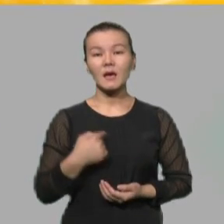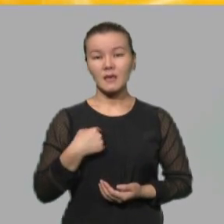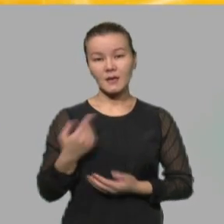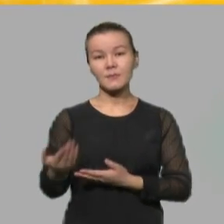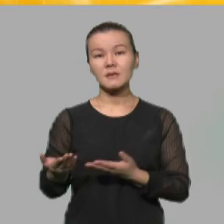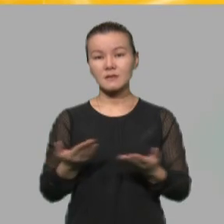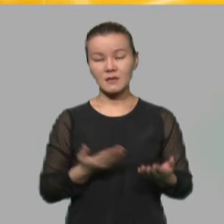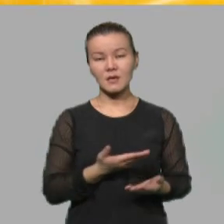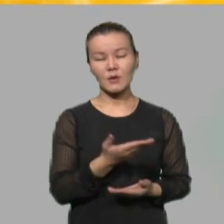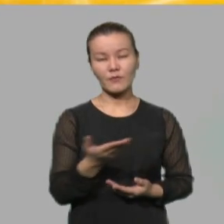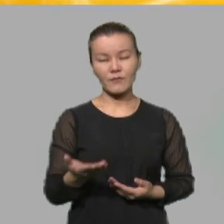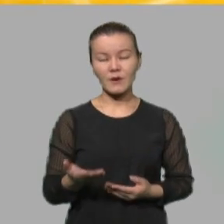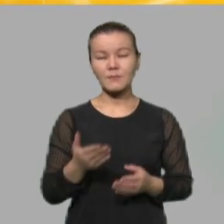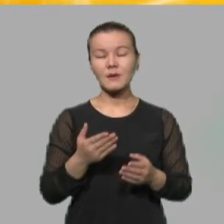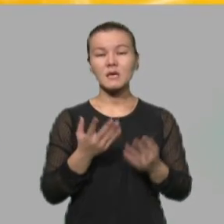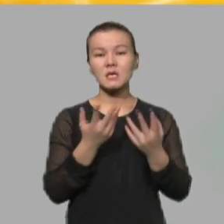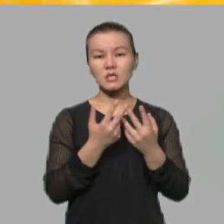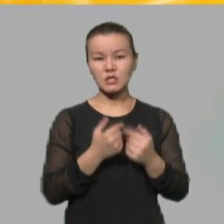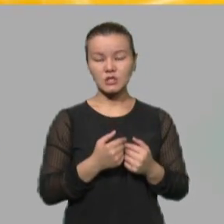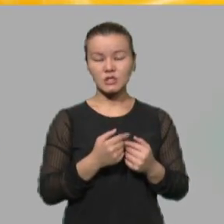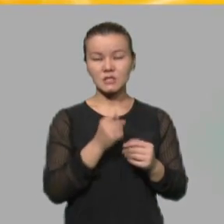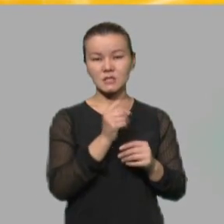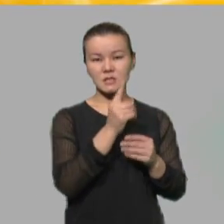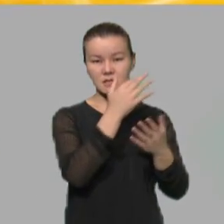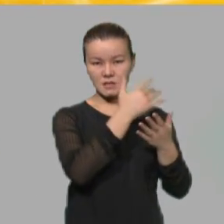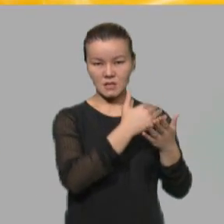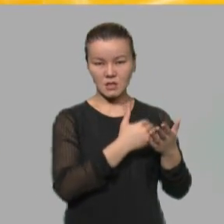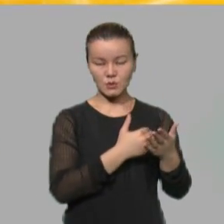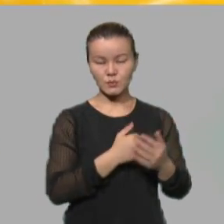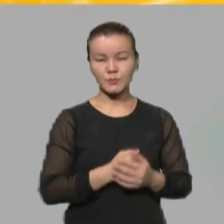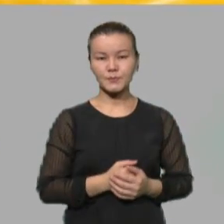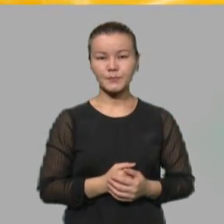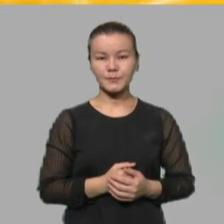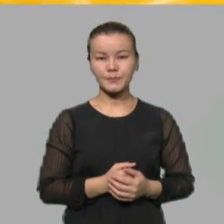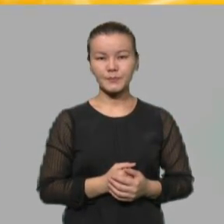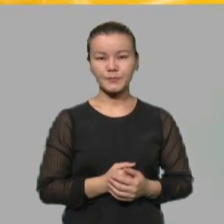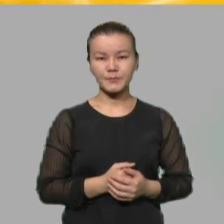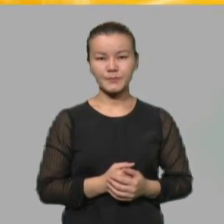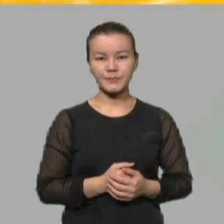Я предлагаю вам решить задачу.